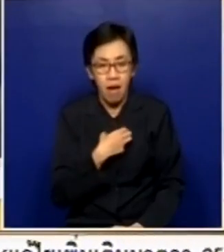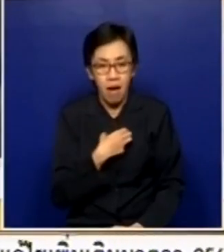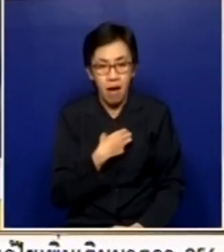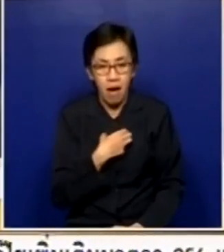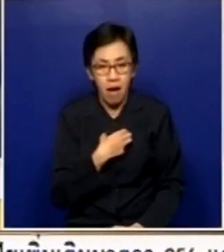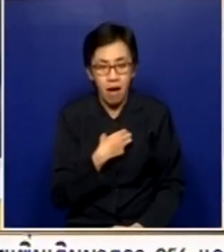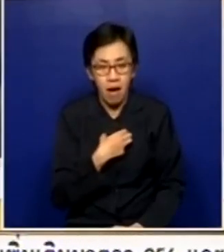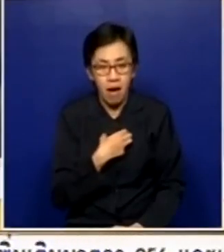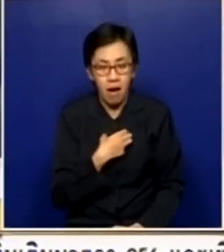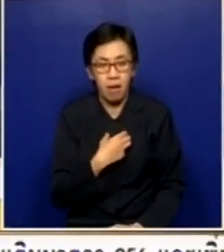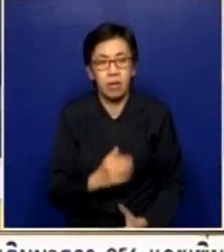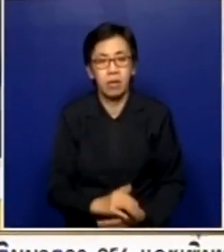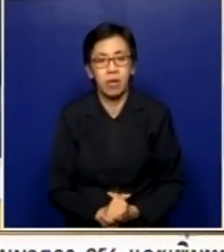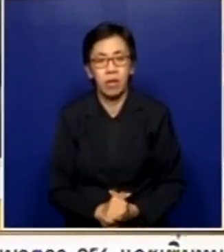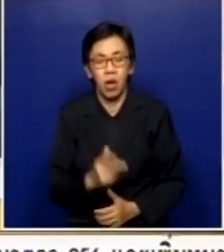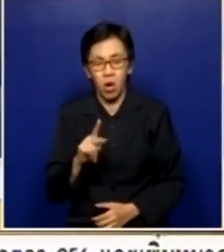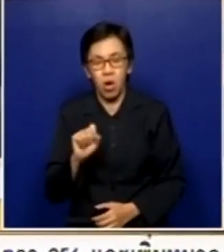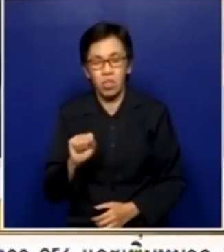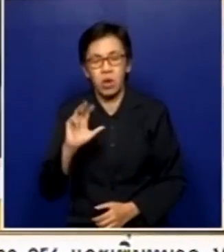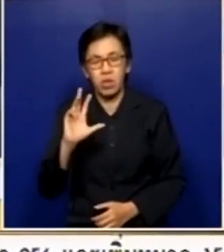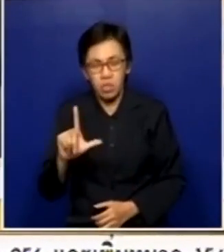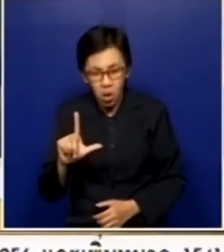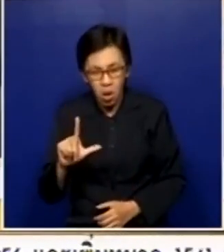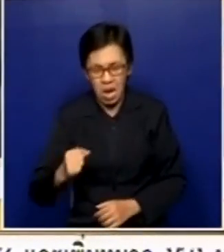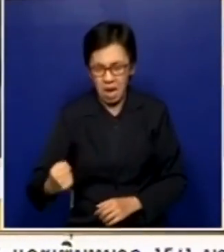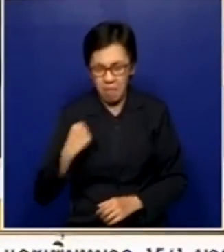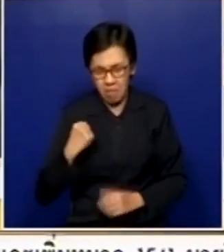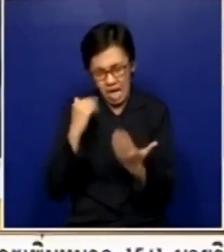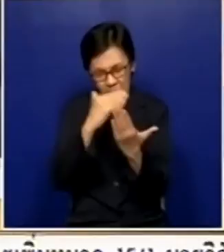ในส่วนของคอชท์